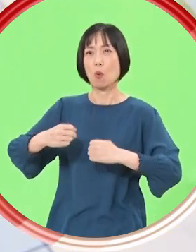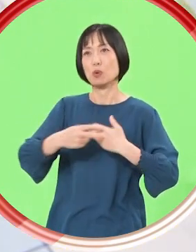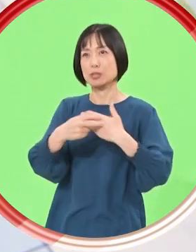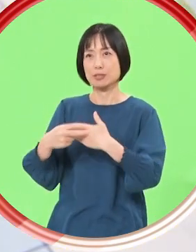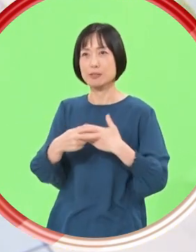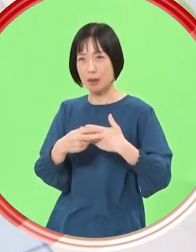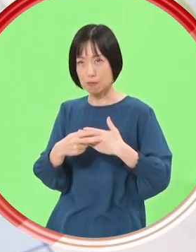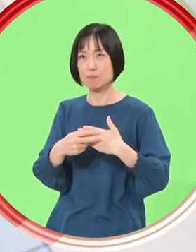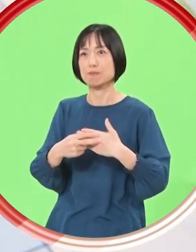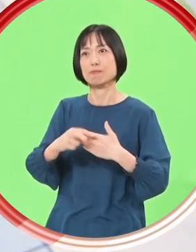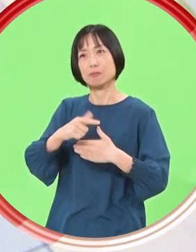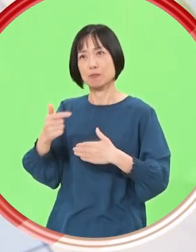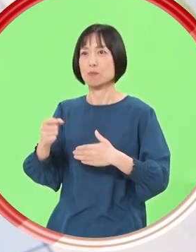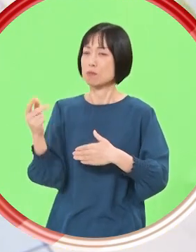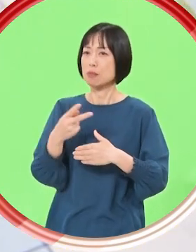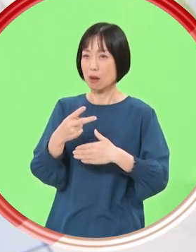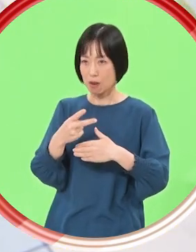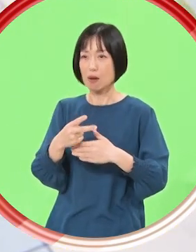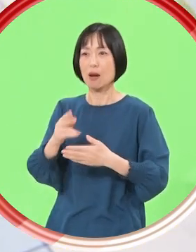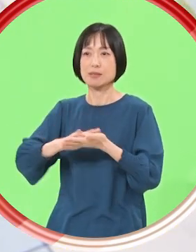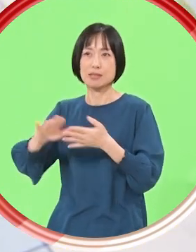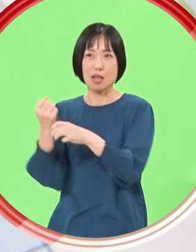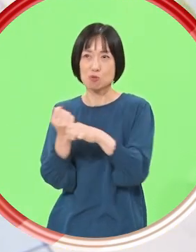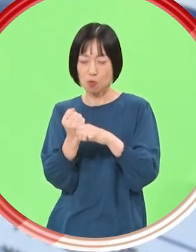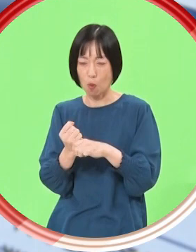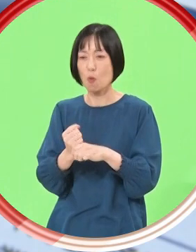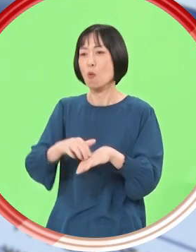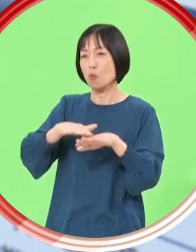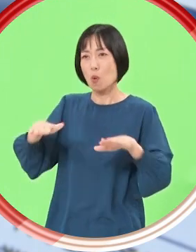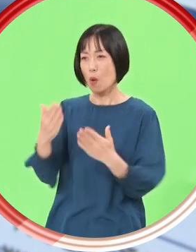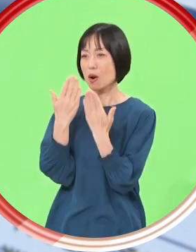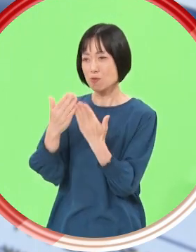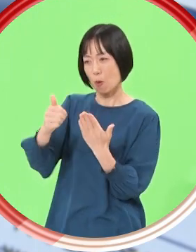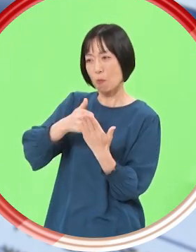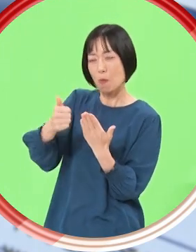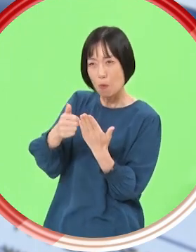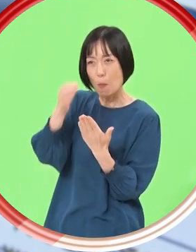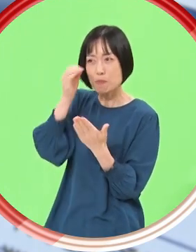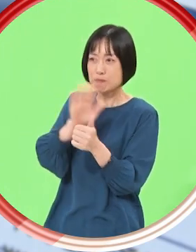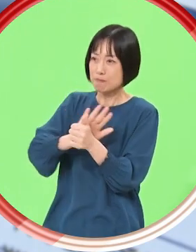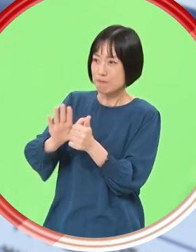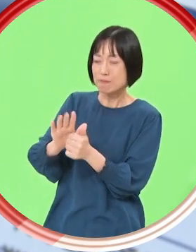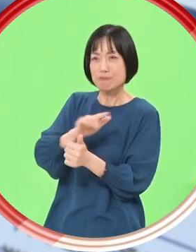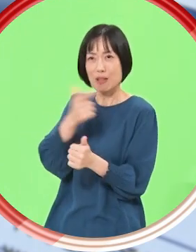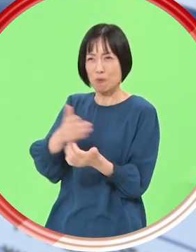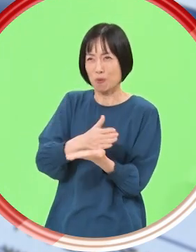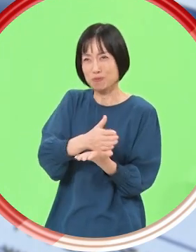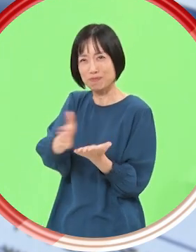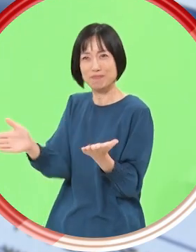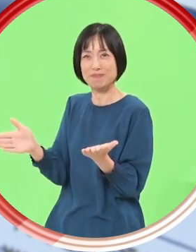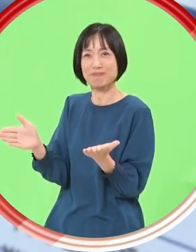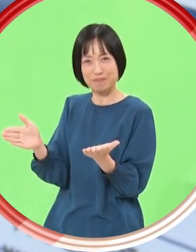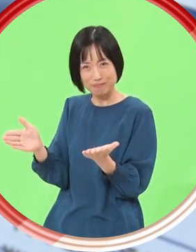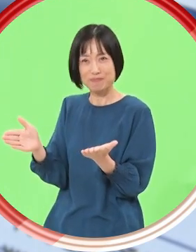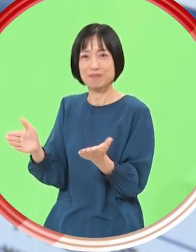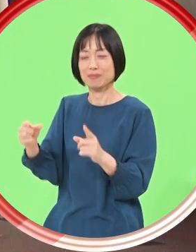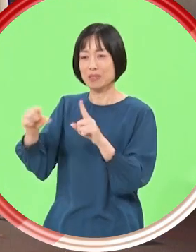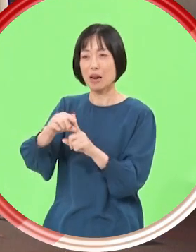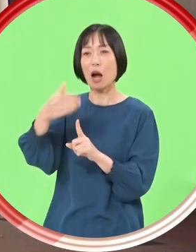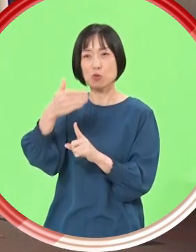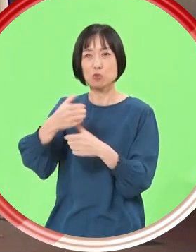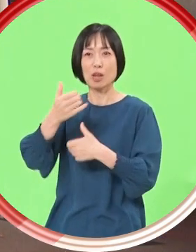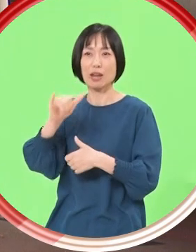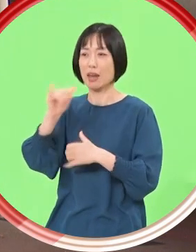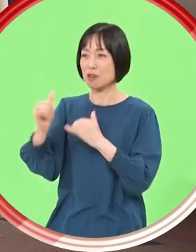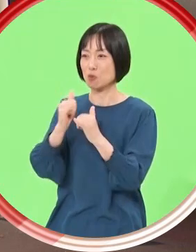断等の受診、清掃や児童の登下校を見守りなどのボランティア活動まで多岐にわたります。